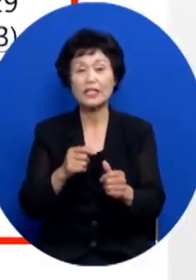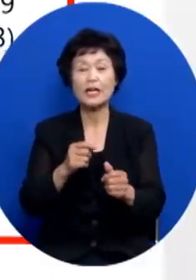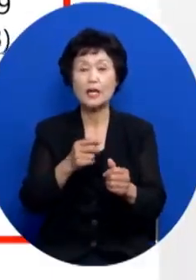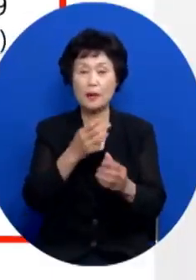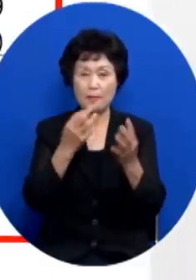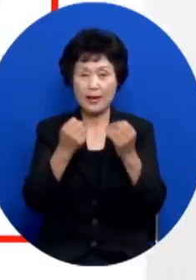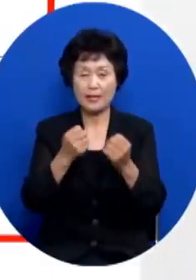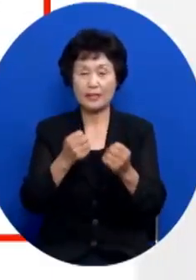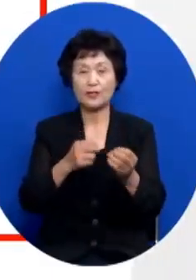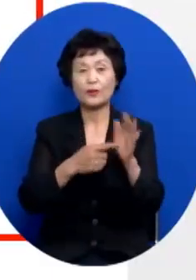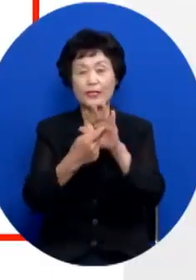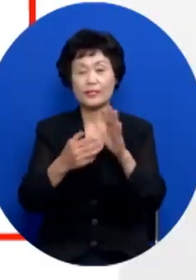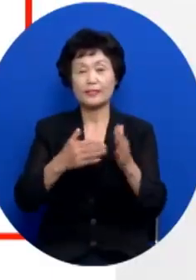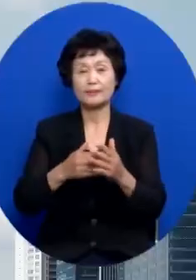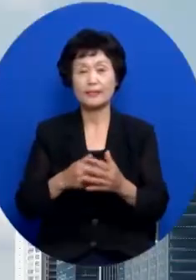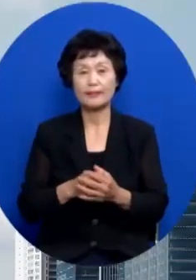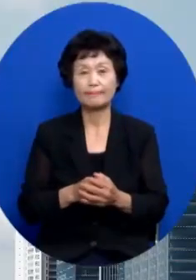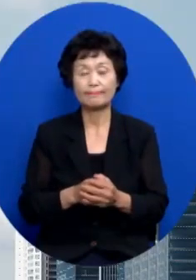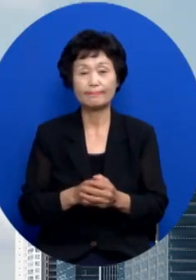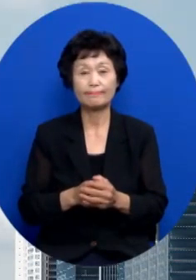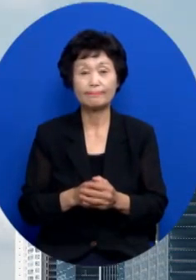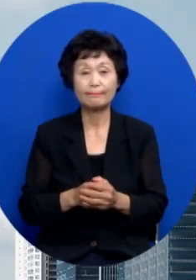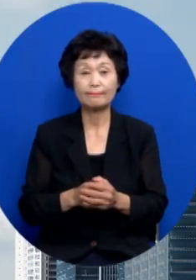컸던 것으로 파악됐습니다.